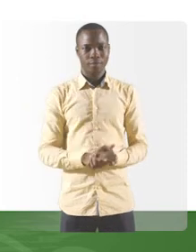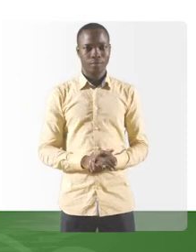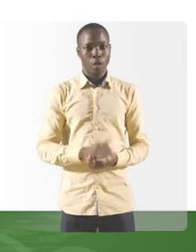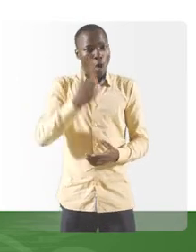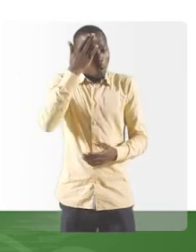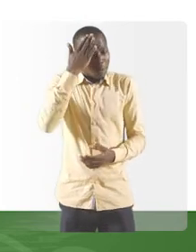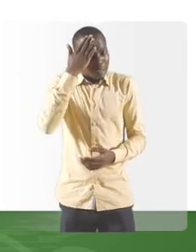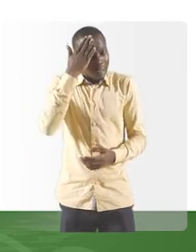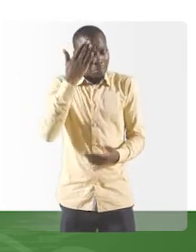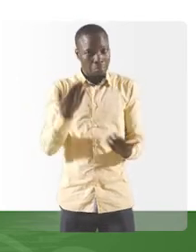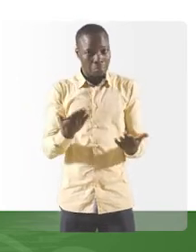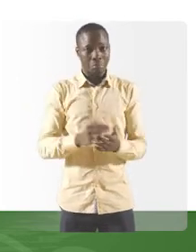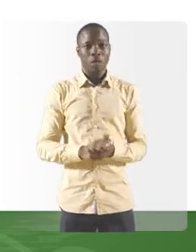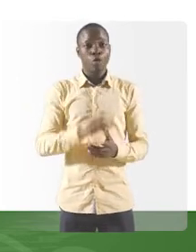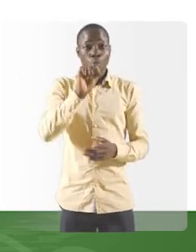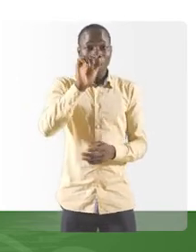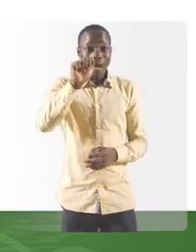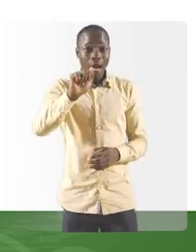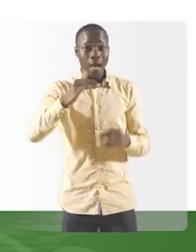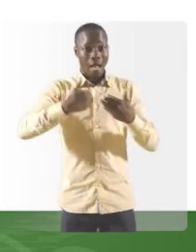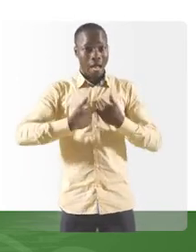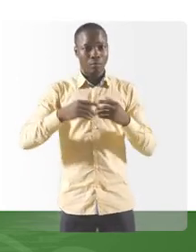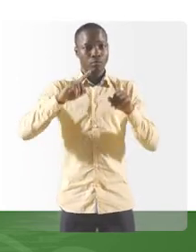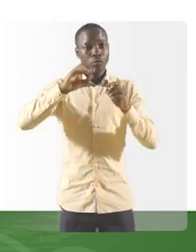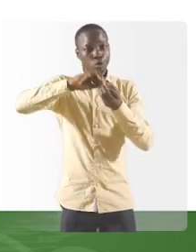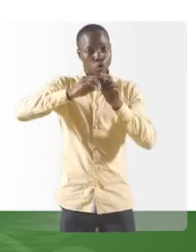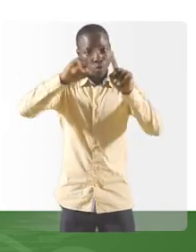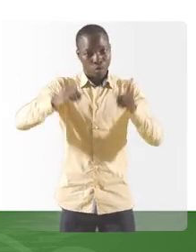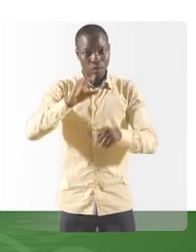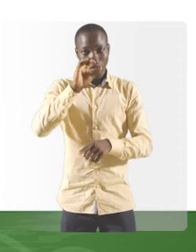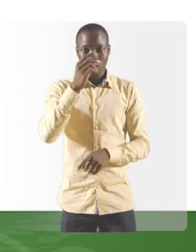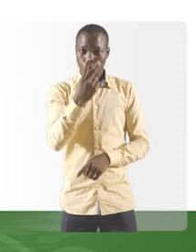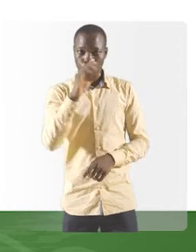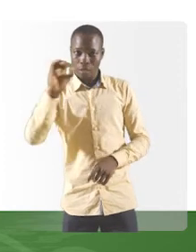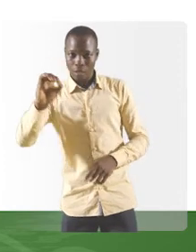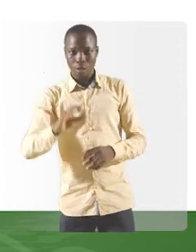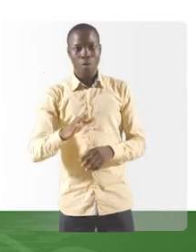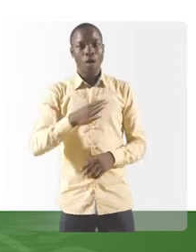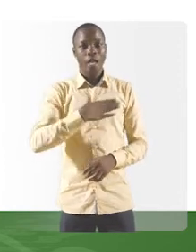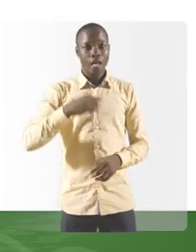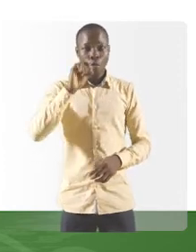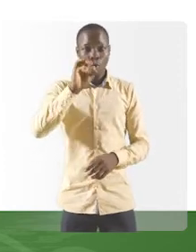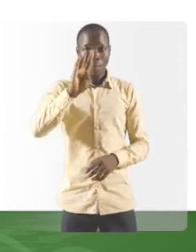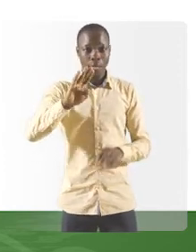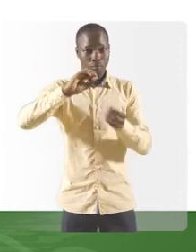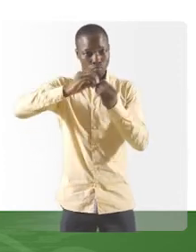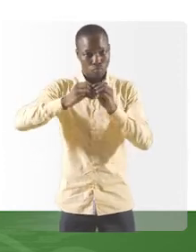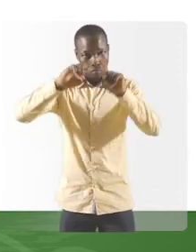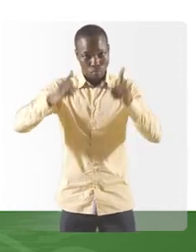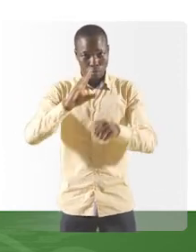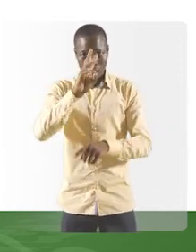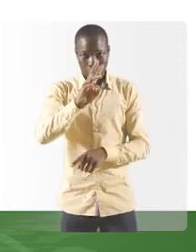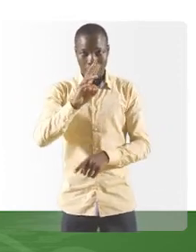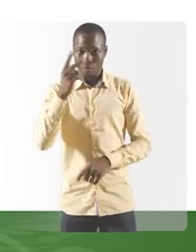On sait que le point A a pour coordonnée 2, 0 et le point B a pour coordonnée